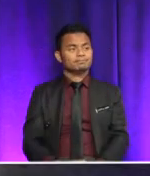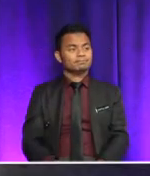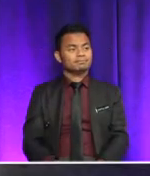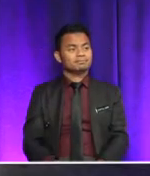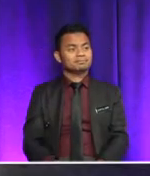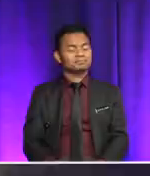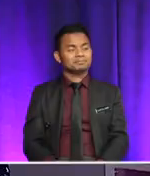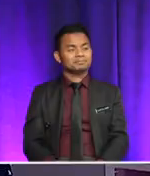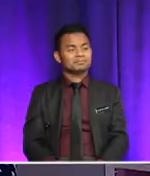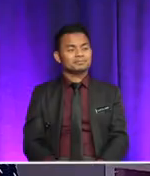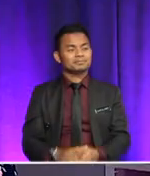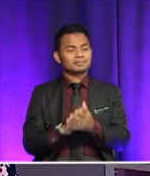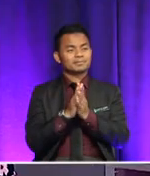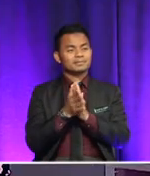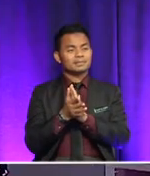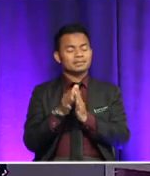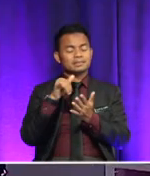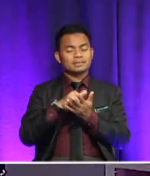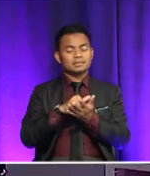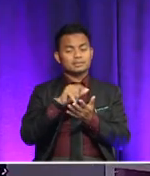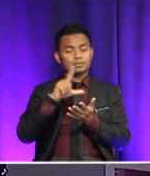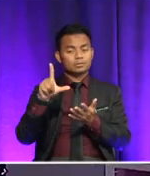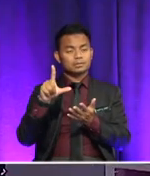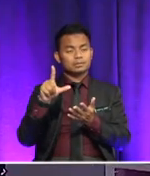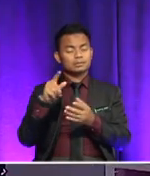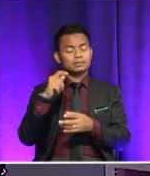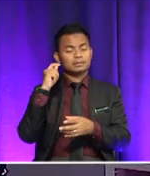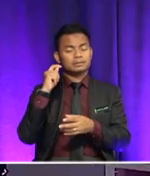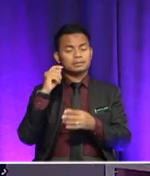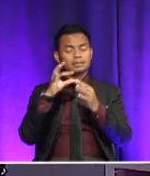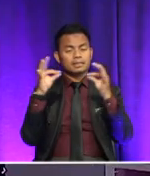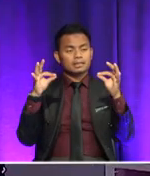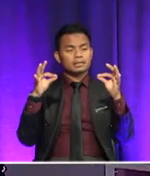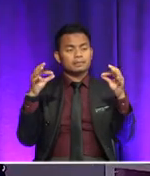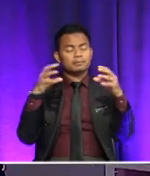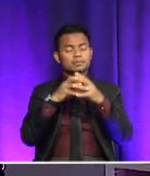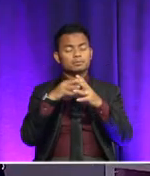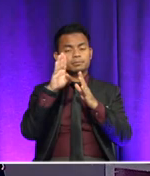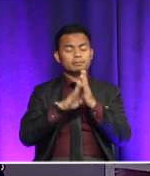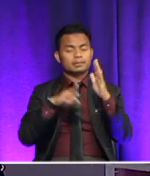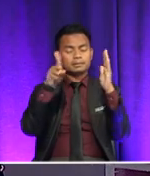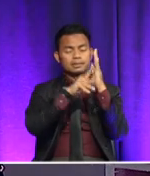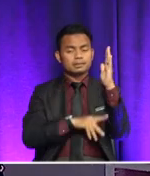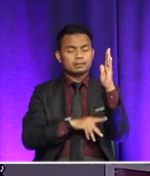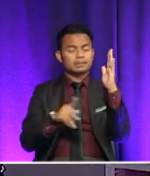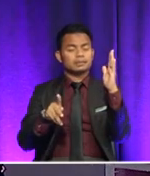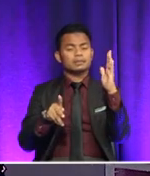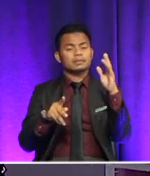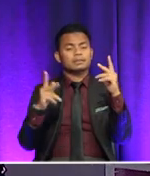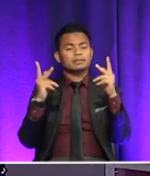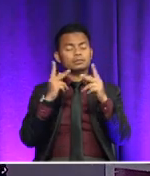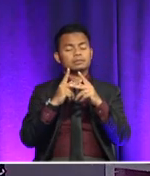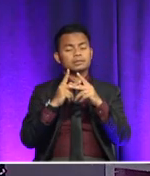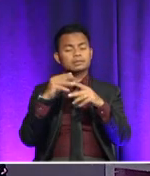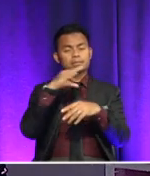Jadi itulah dia ayat majmu Oke ayat majmu berdasarkan konteks dan situasi yang